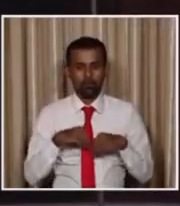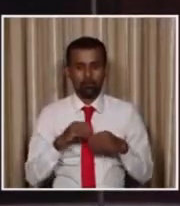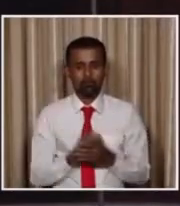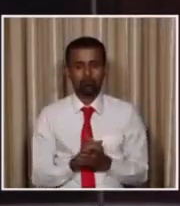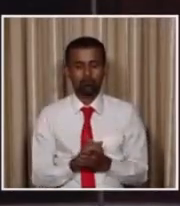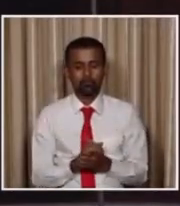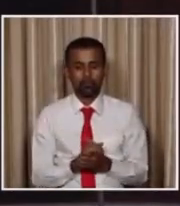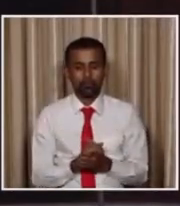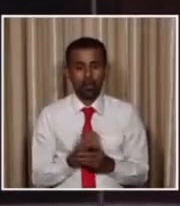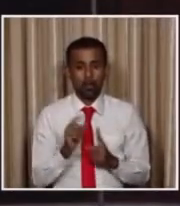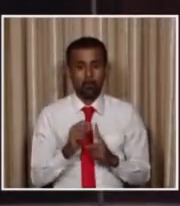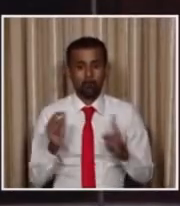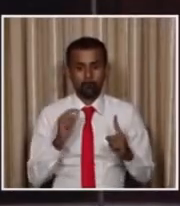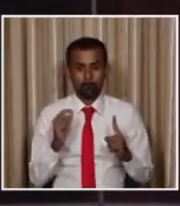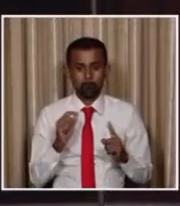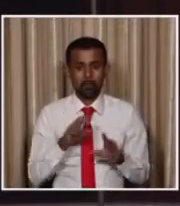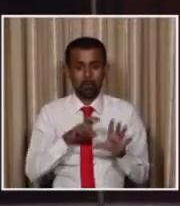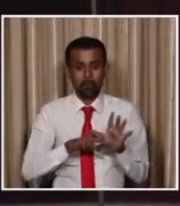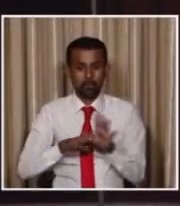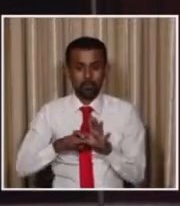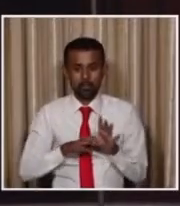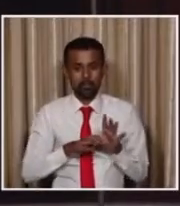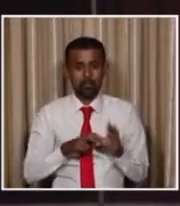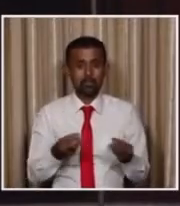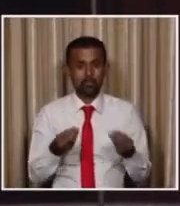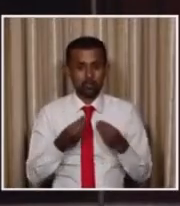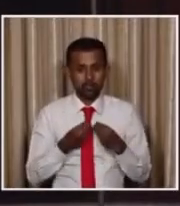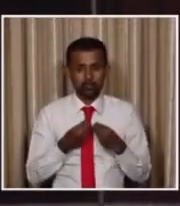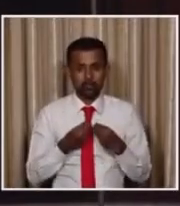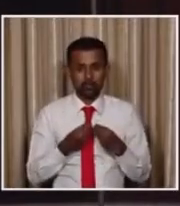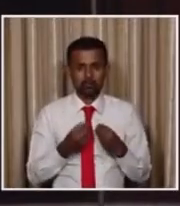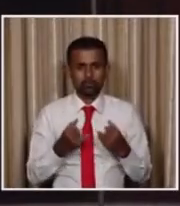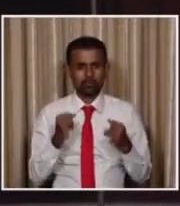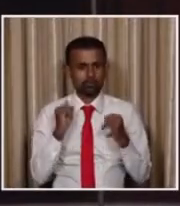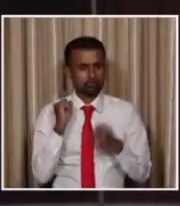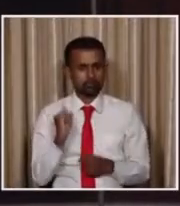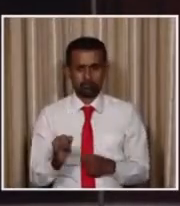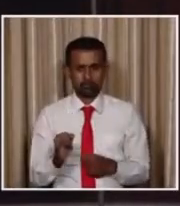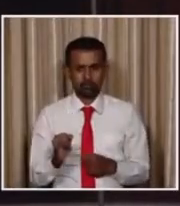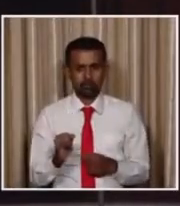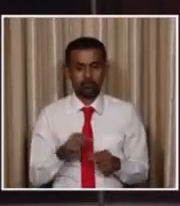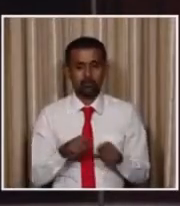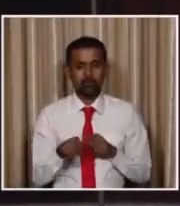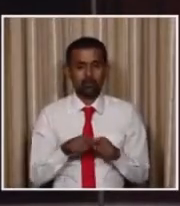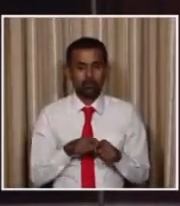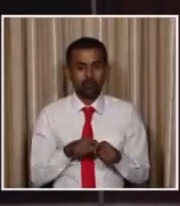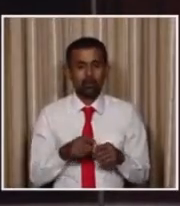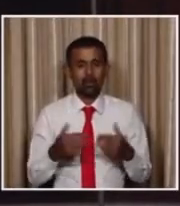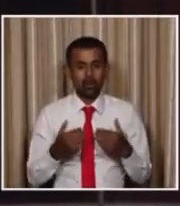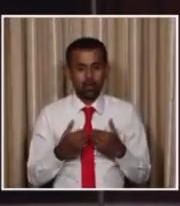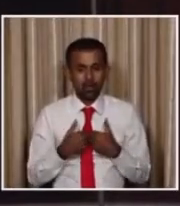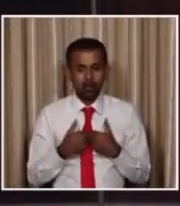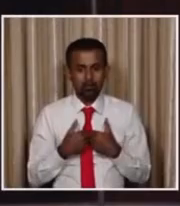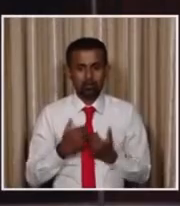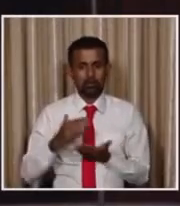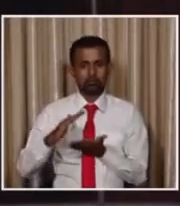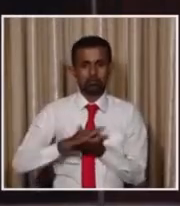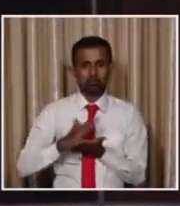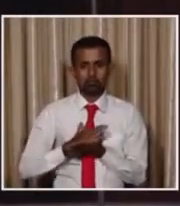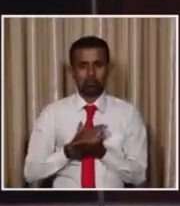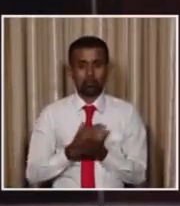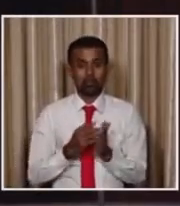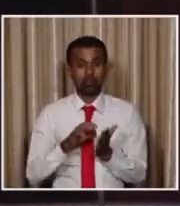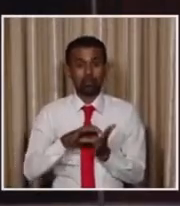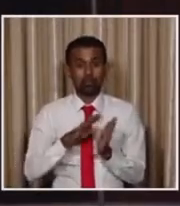හැබැයි මේ පාර්ලිමේන්තුවේ ආසන පළවලා තියෙන්නේ අසාධාරණ විදිහට ඒ වගේම තමයි අපිට දක්වන සැලකිල්ලත්